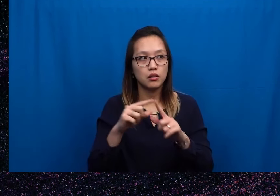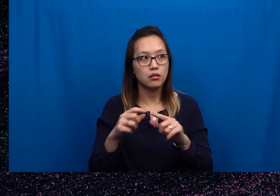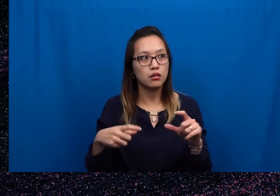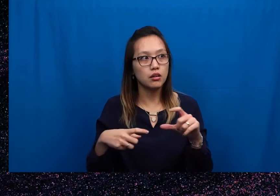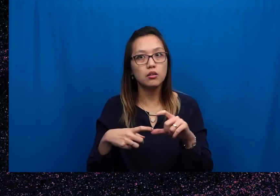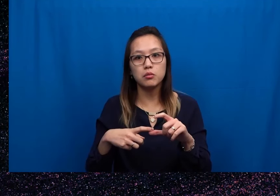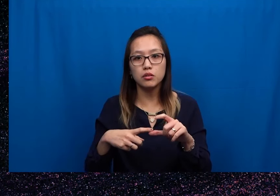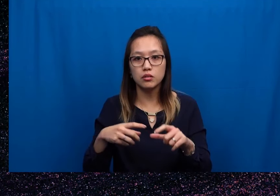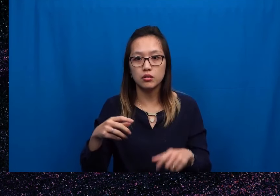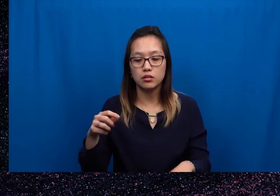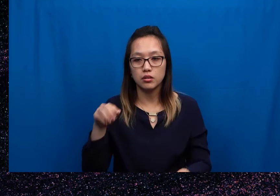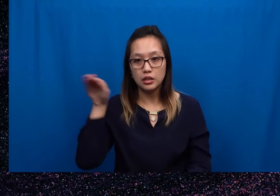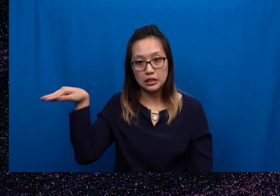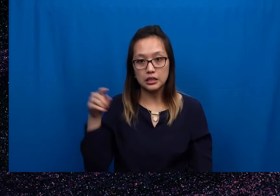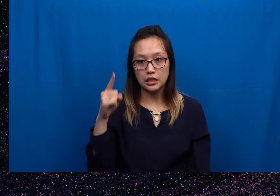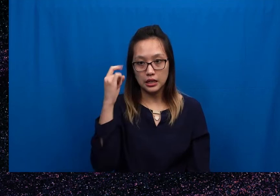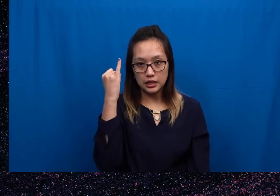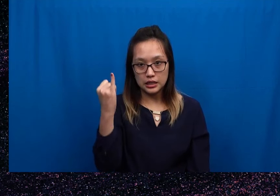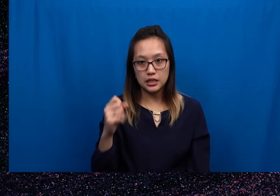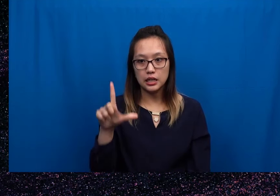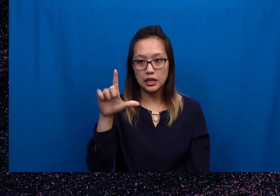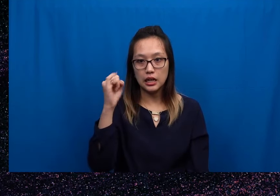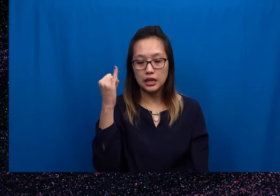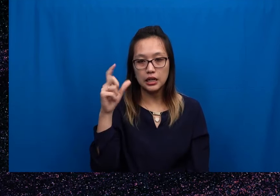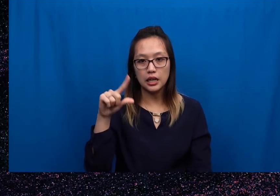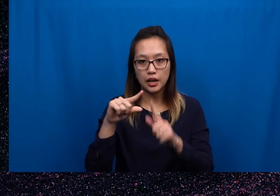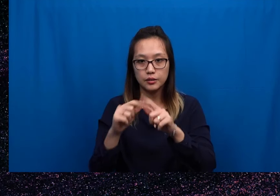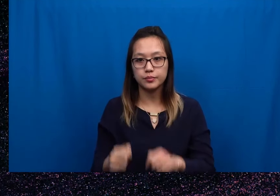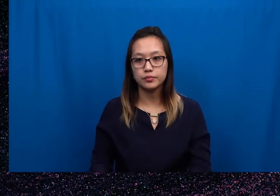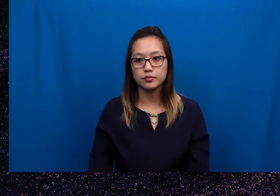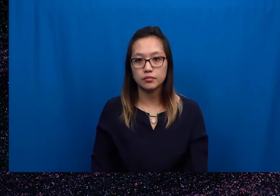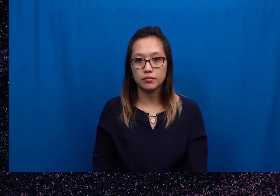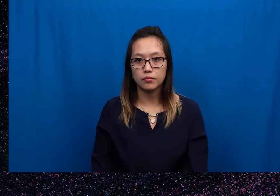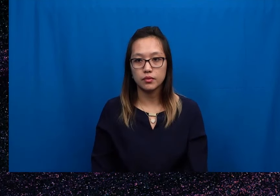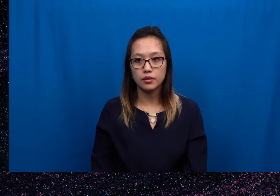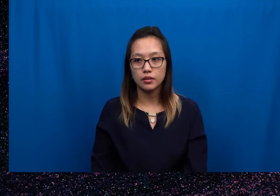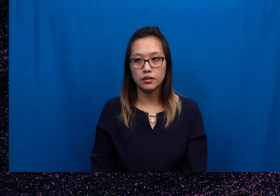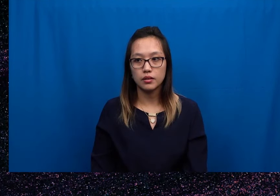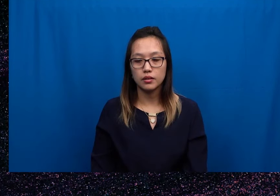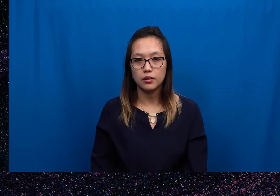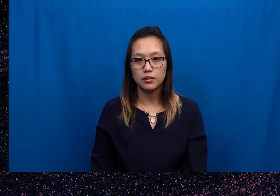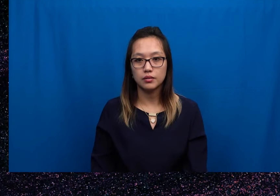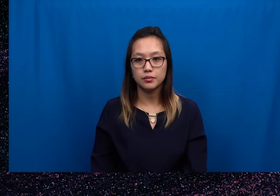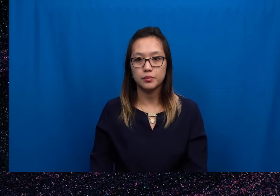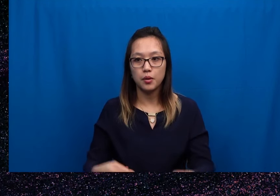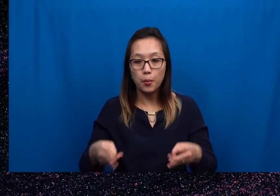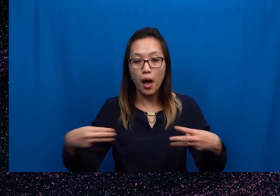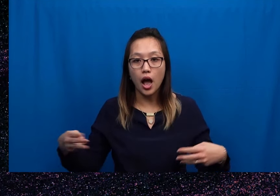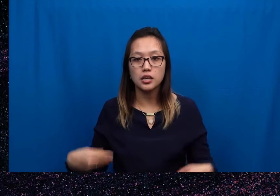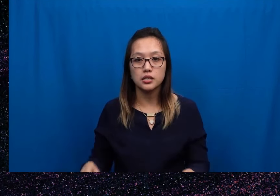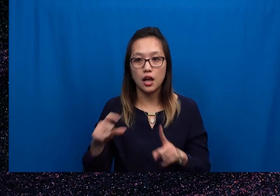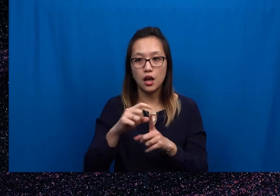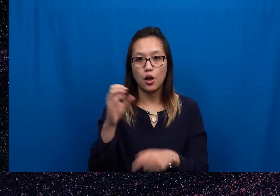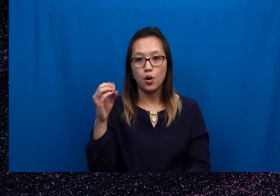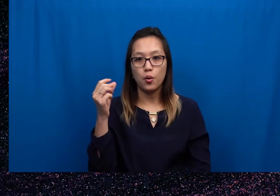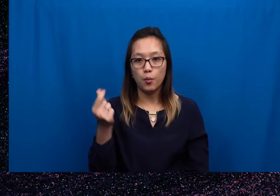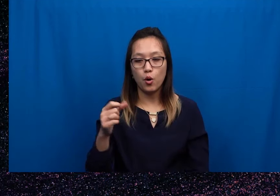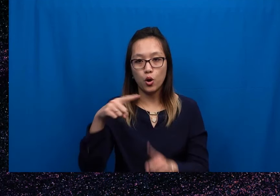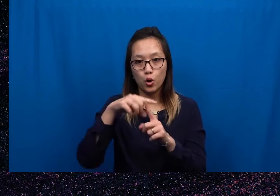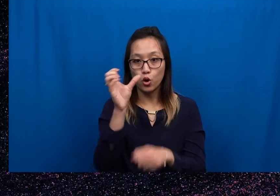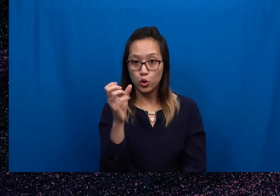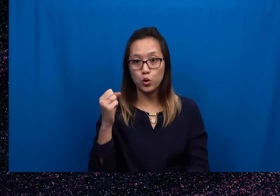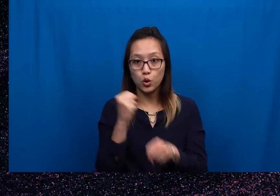maka bahasanya itu pasti bahasa Portugis. Saya nggak bisa bahasa Portugis itu, tetapi